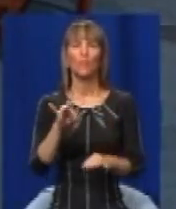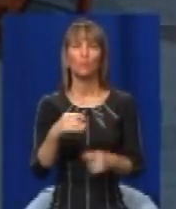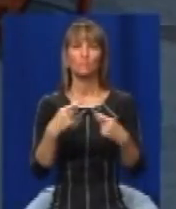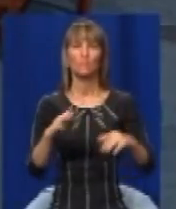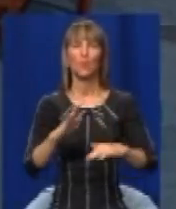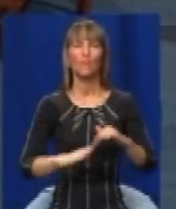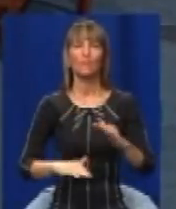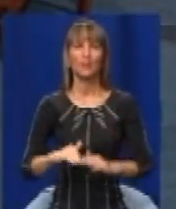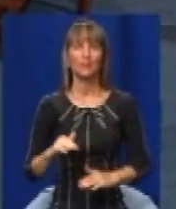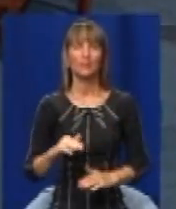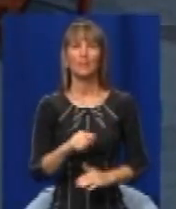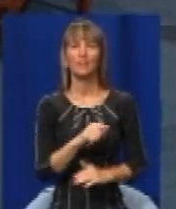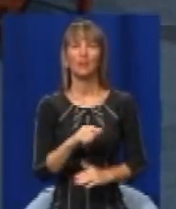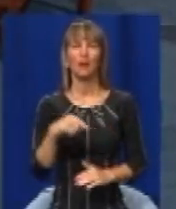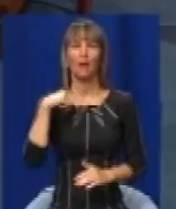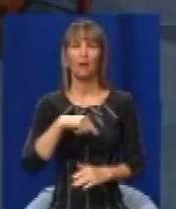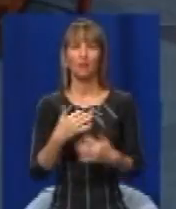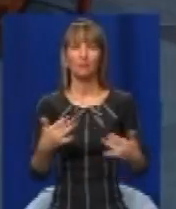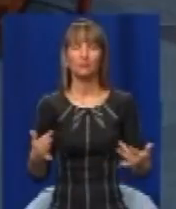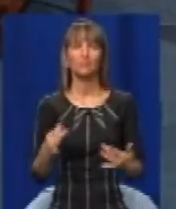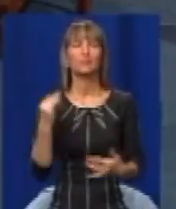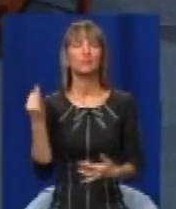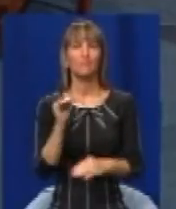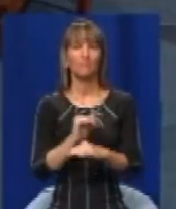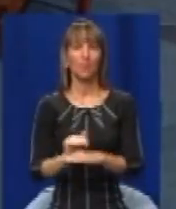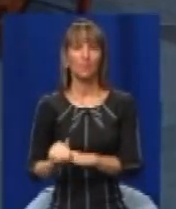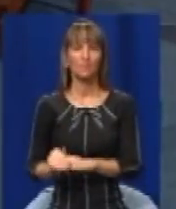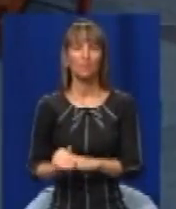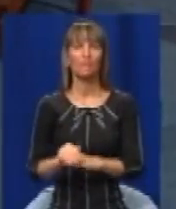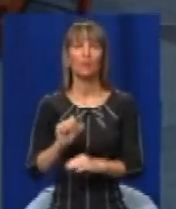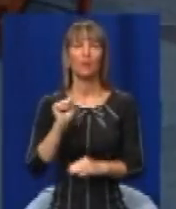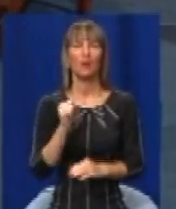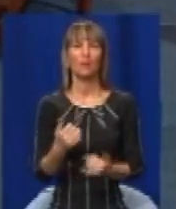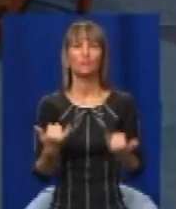різноманітні професії, риси характеру і дуже багато цікавих фактів.